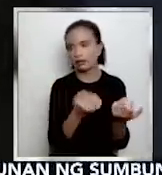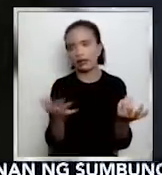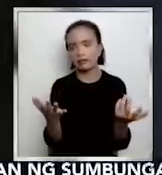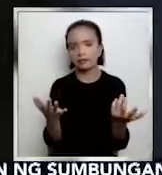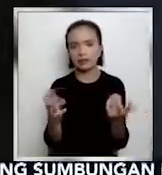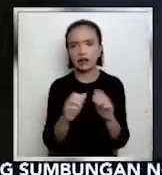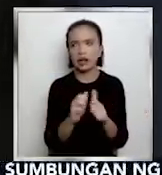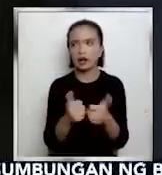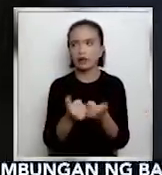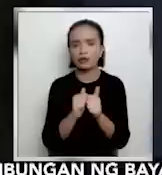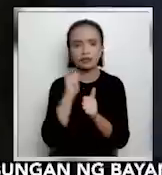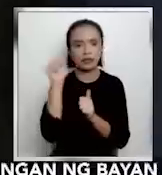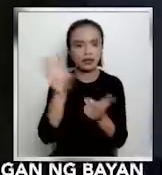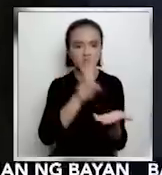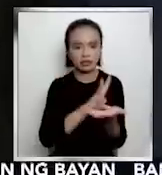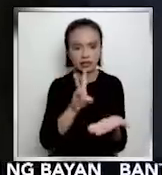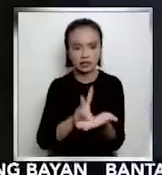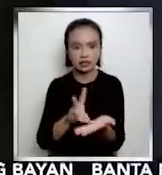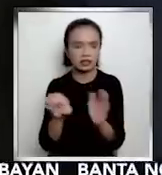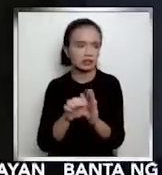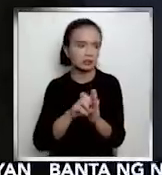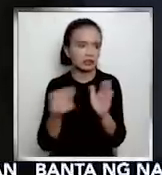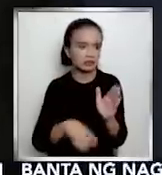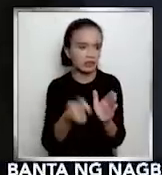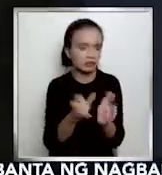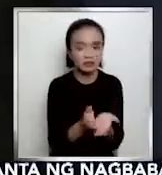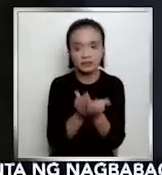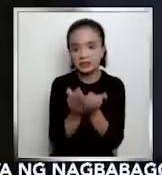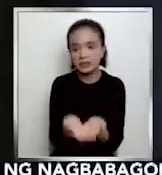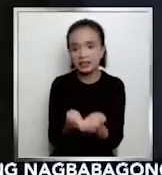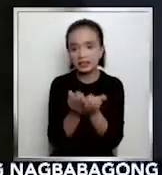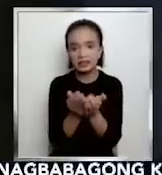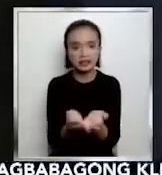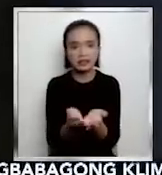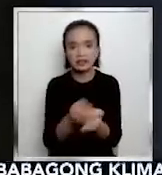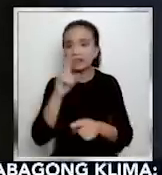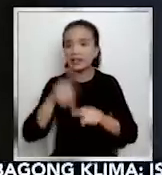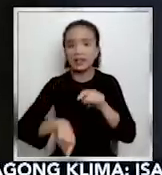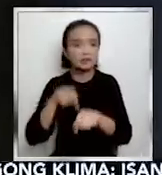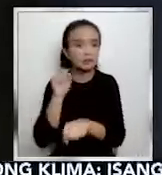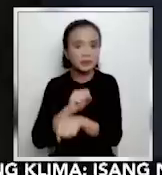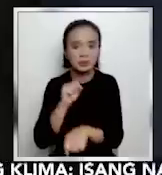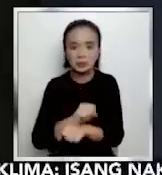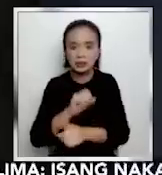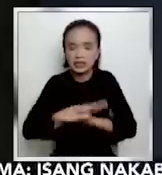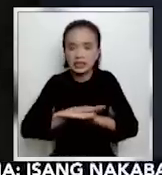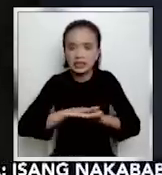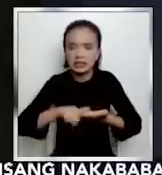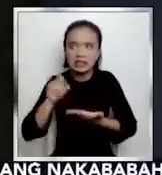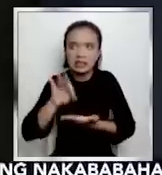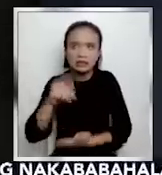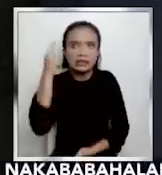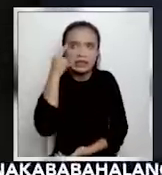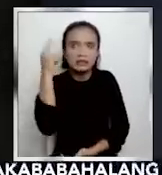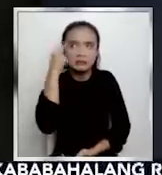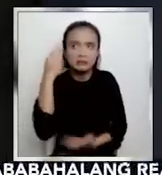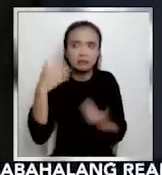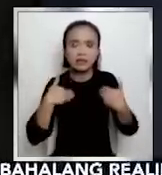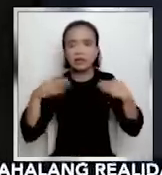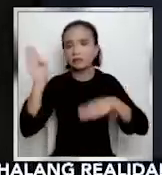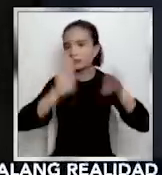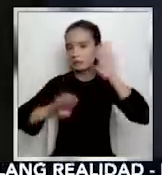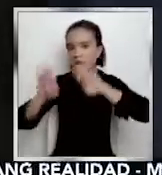tawid dagat, sabihin natin, hindi ka makapagtrabaho ng maayos eh. Kung iniisip mo na may problema yung mga anak